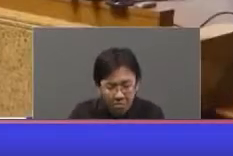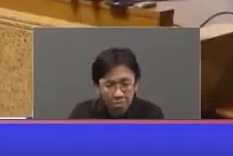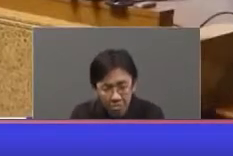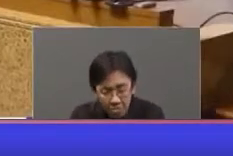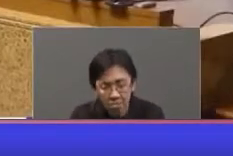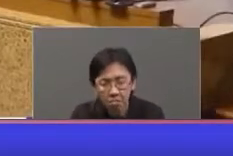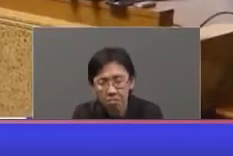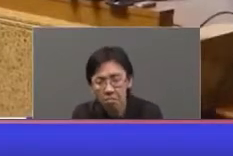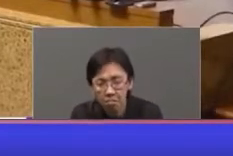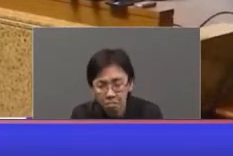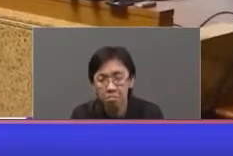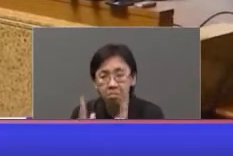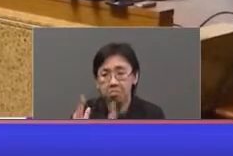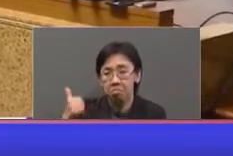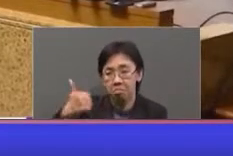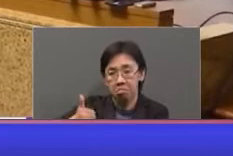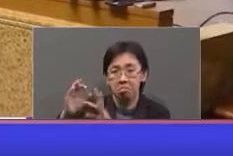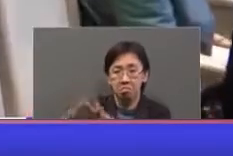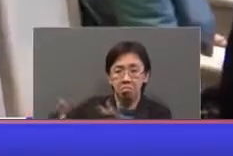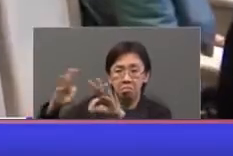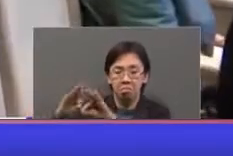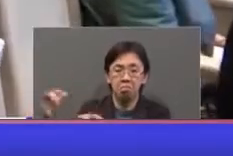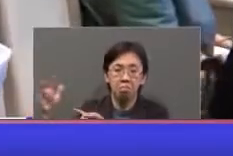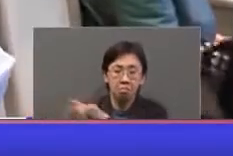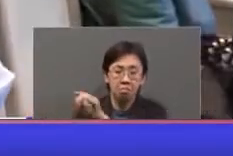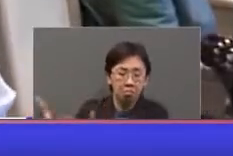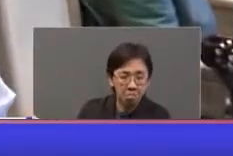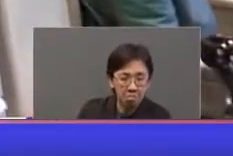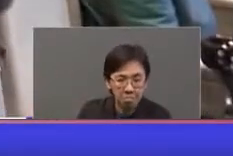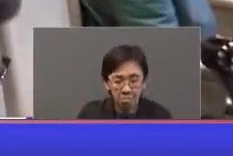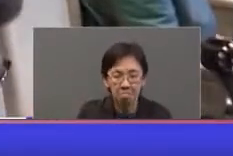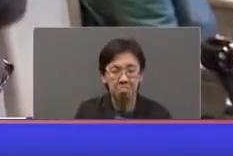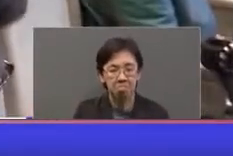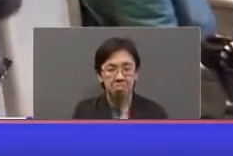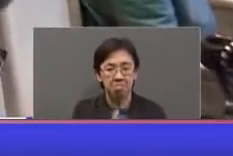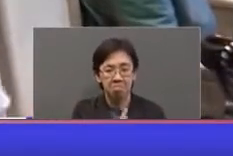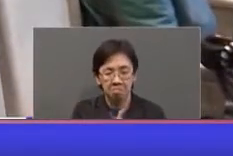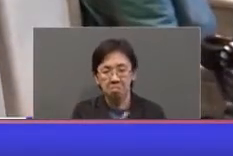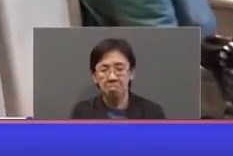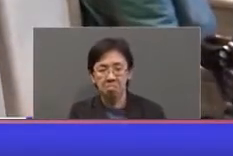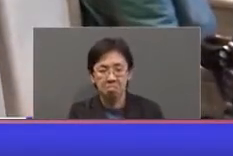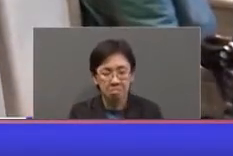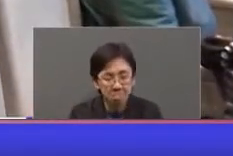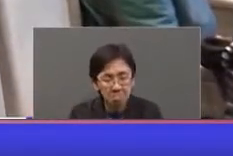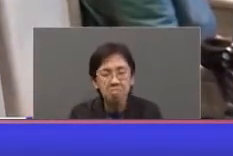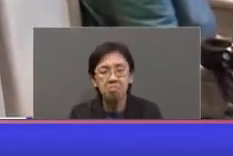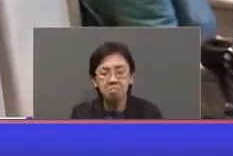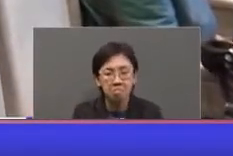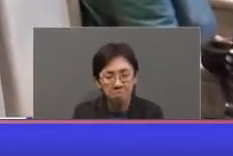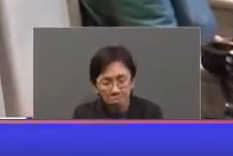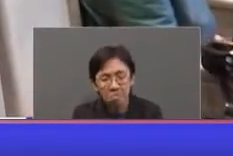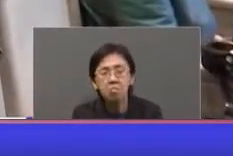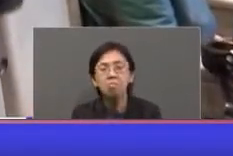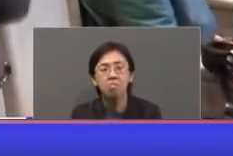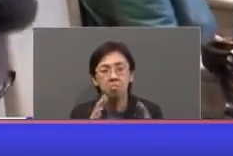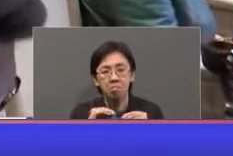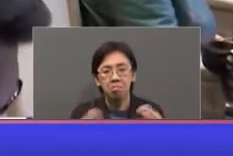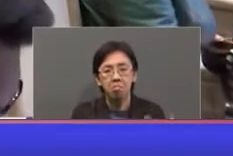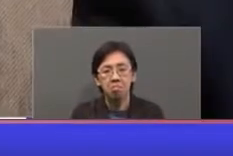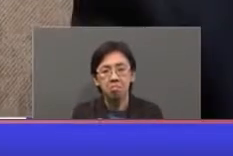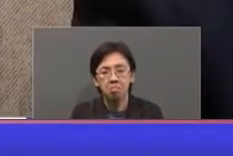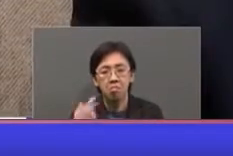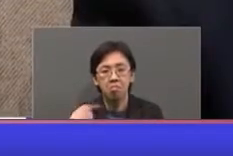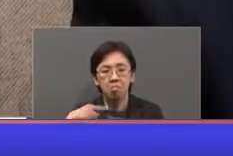ทั้งนั้นเลยนะที่เรียกว่าจะมาเข้าร่วมครั้งนี ้ะ นะครับผม 14ประเทศด้วยกัน